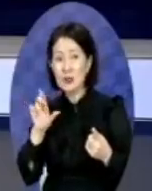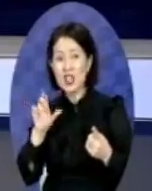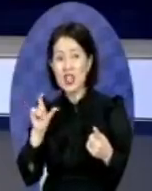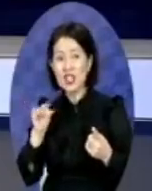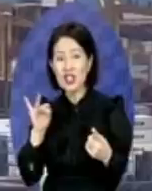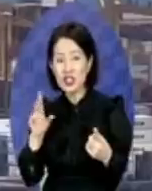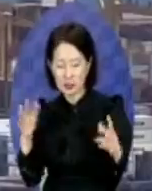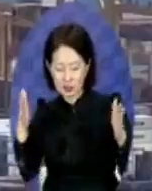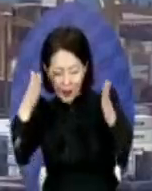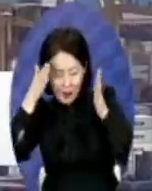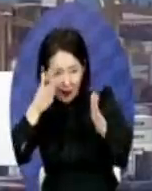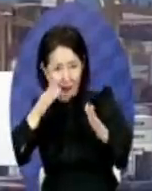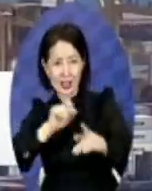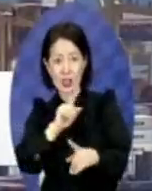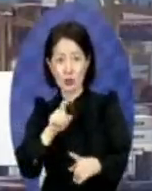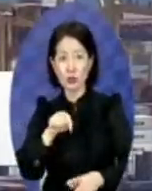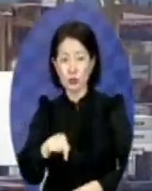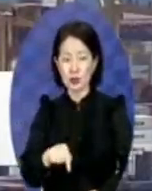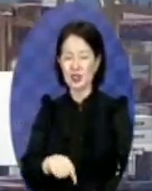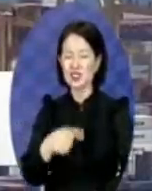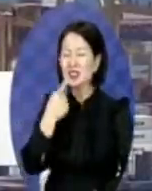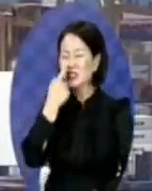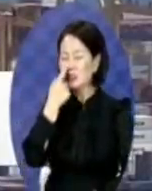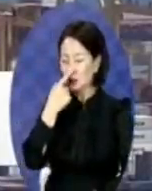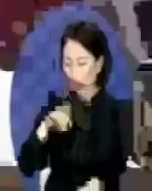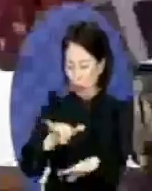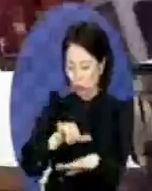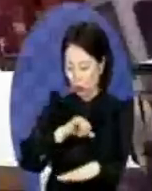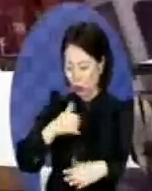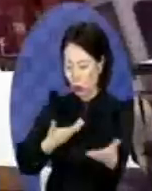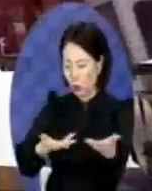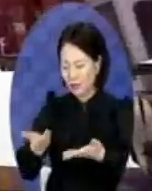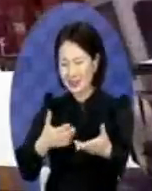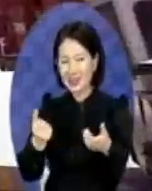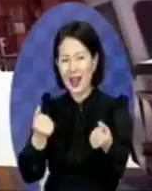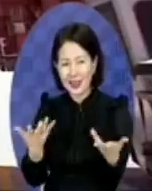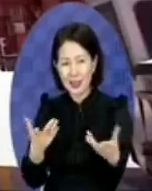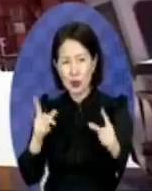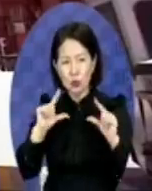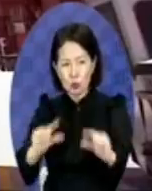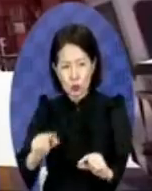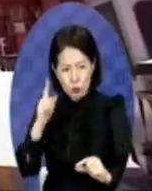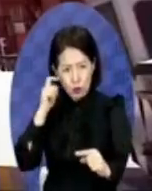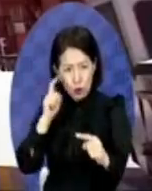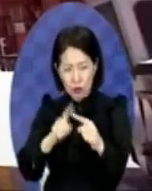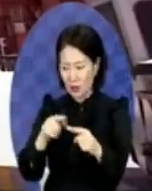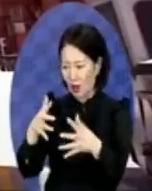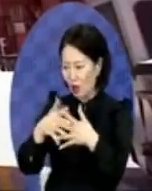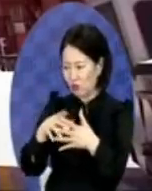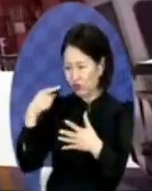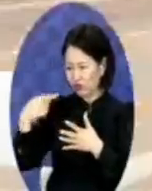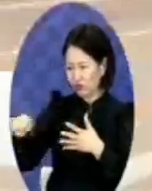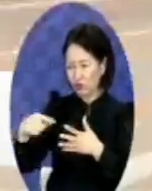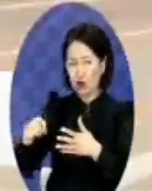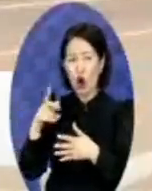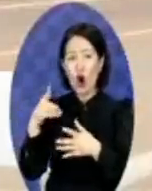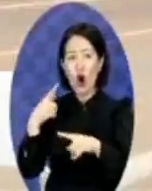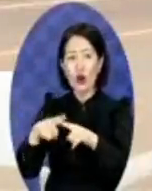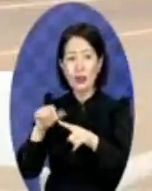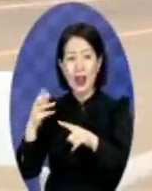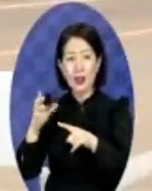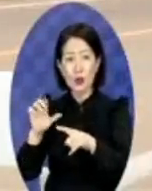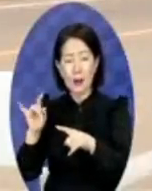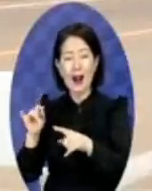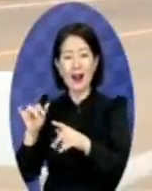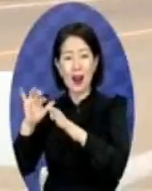сэдэв болж байна. Хятад улсын хувьд хоёр орны худалдааны алдагдлыг бууруулах зорилгоор Америк нэгдсэн улсаас хүдээчхэн гаралтай бараа бүтээгдэхүүн их хэмжээгээр худалдаж